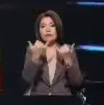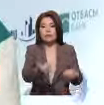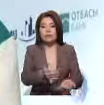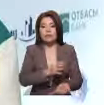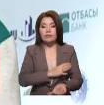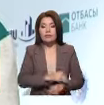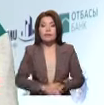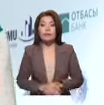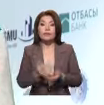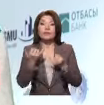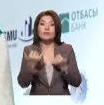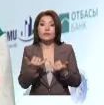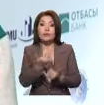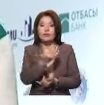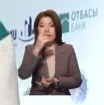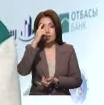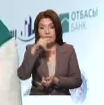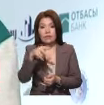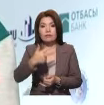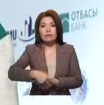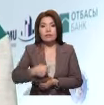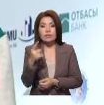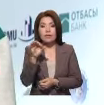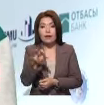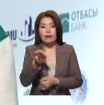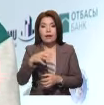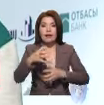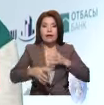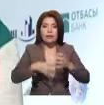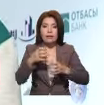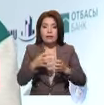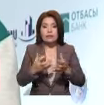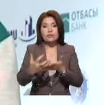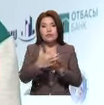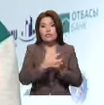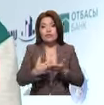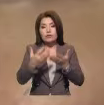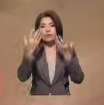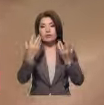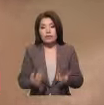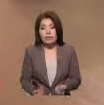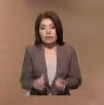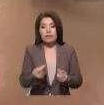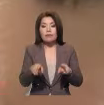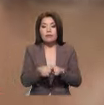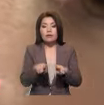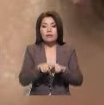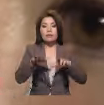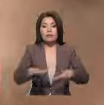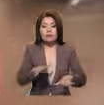Бүгінгі біздің іс-шара, өзіңіз білетінде, 31 қазан күні халықаралық жинақтау күні болады. Соған қарай жергілікті